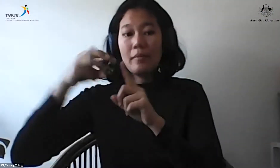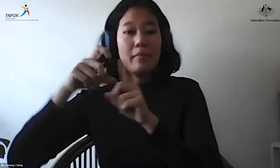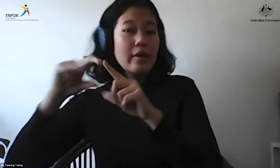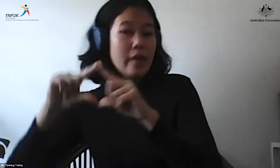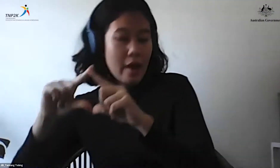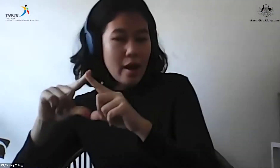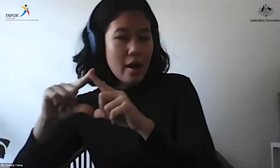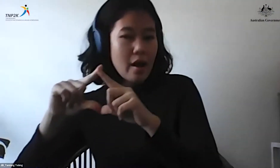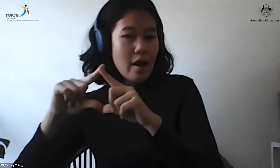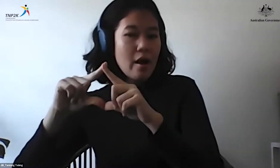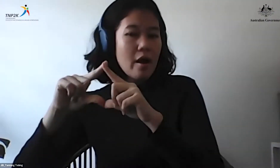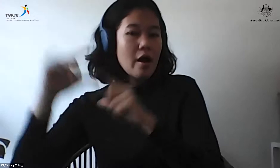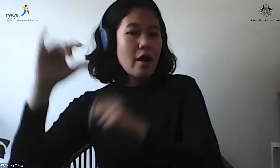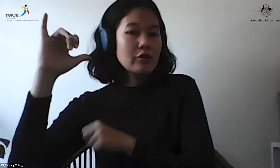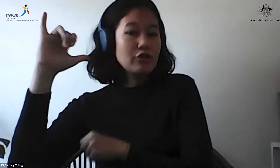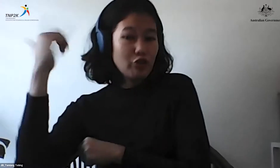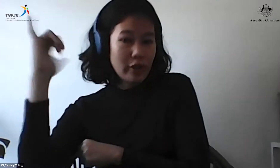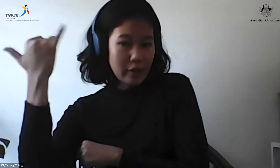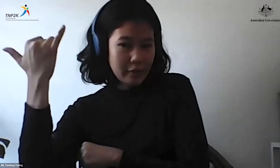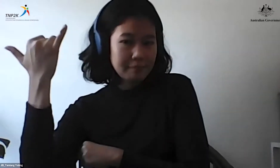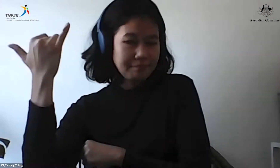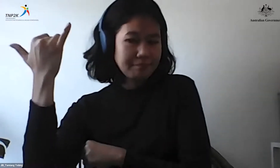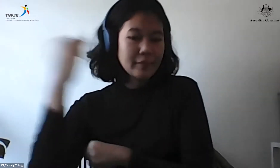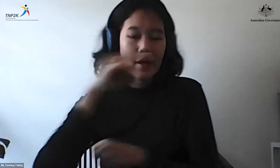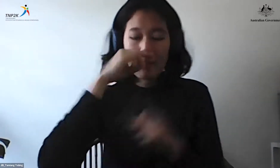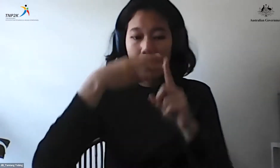Provinsi Daerah Istimewa Yogyakarta, Pak Budi,